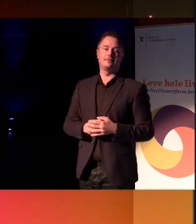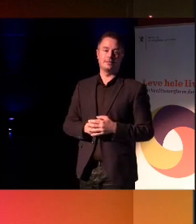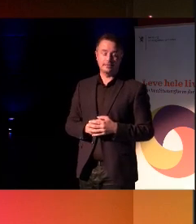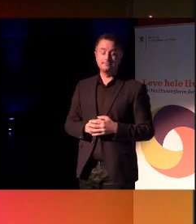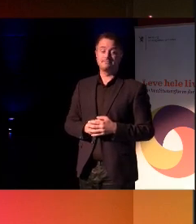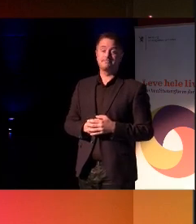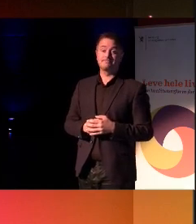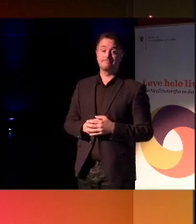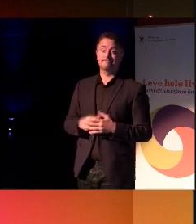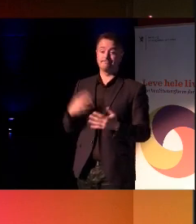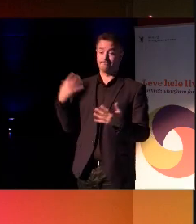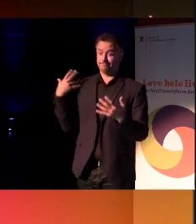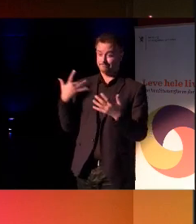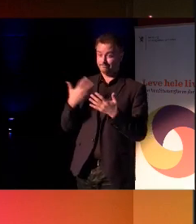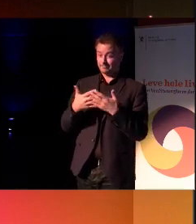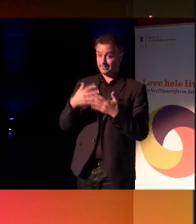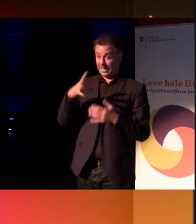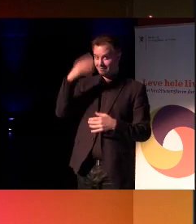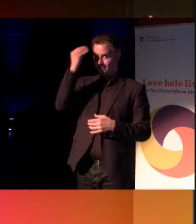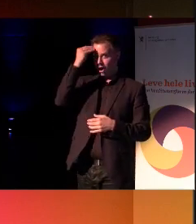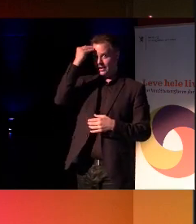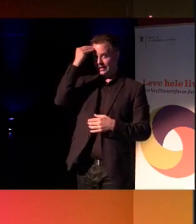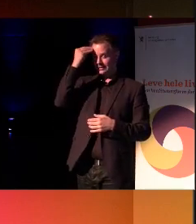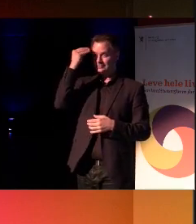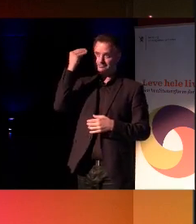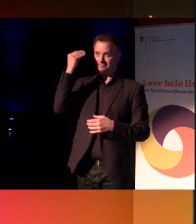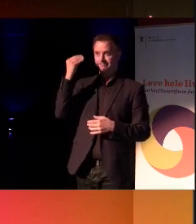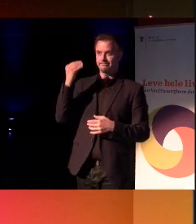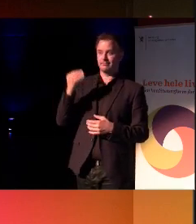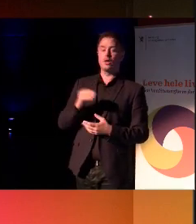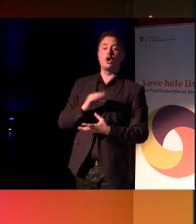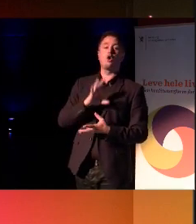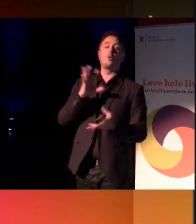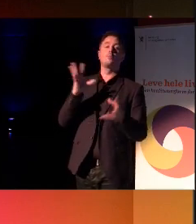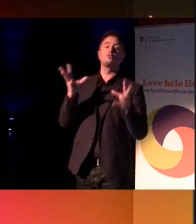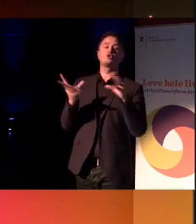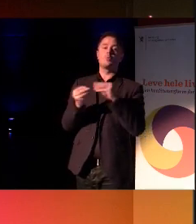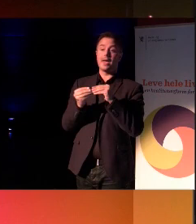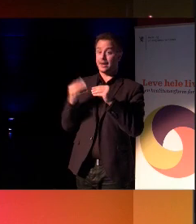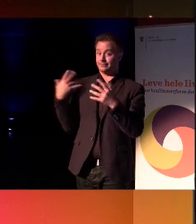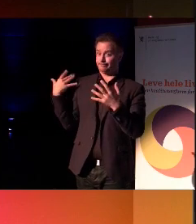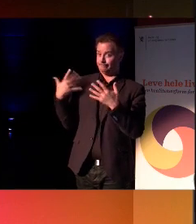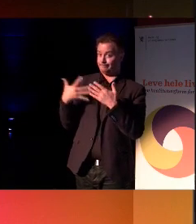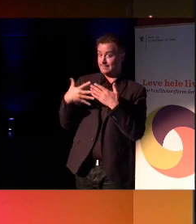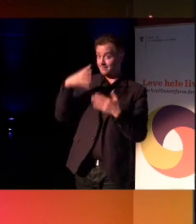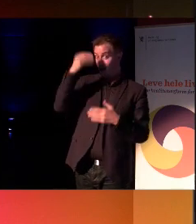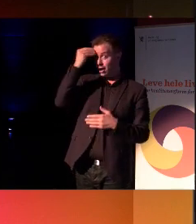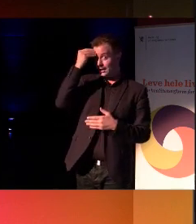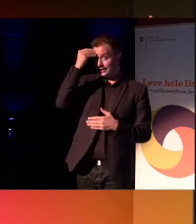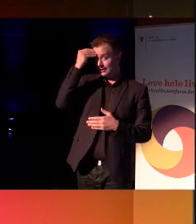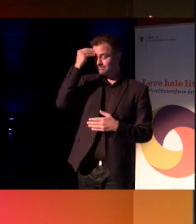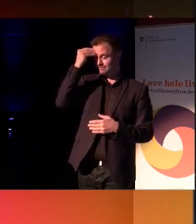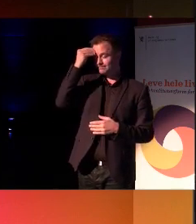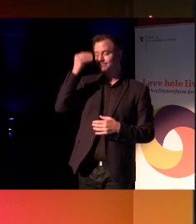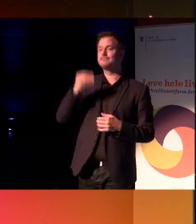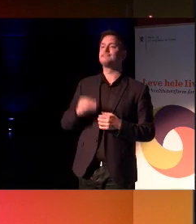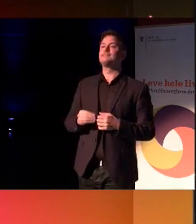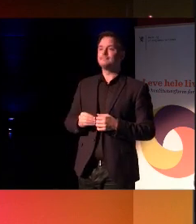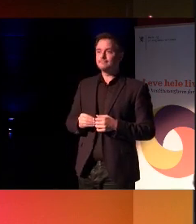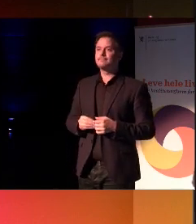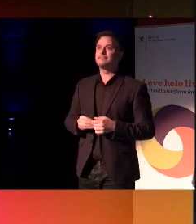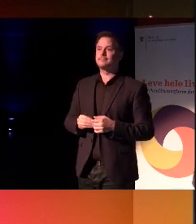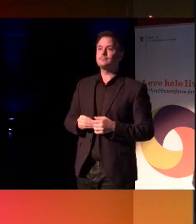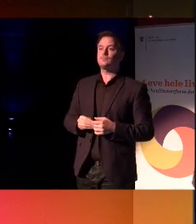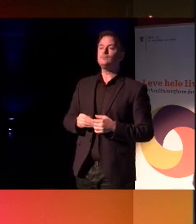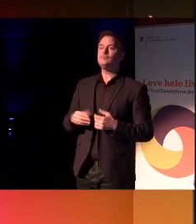Så erfaringene, hvis jeg skal prøve å oppsummere erfaringene vi gjorde, så det er at